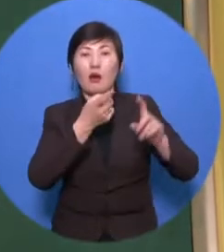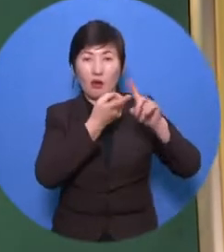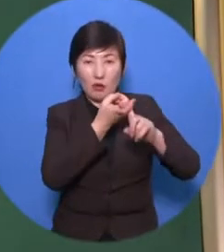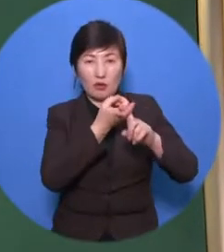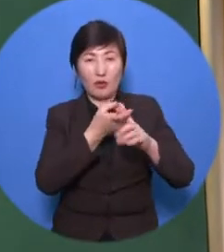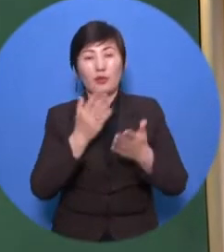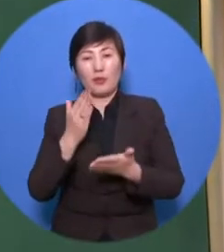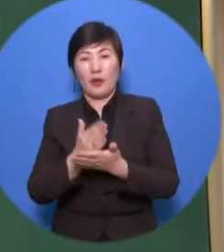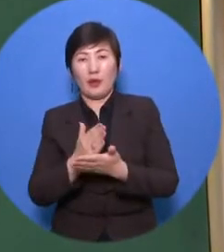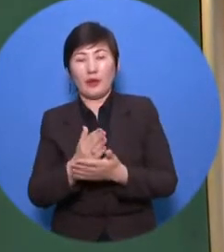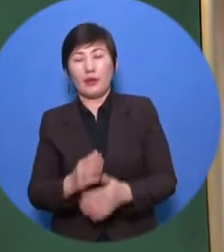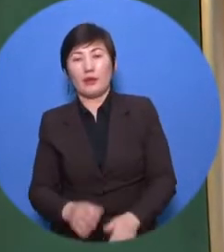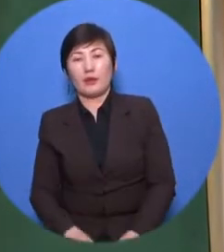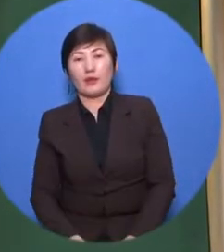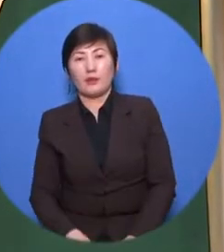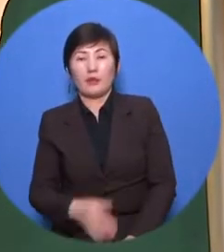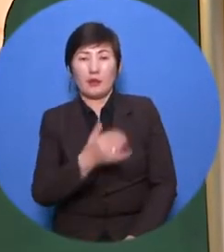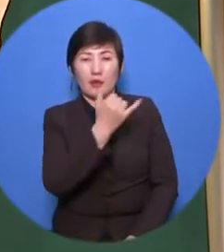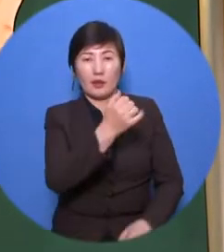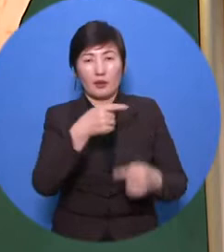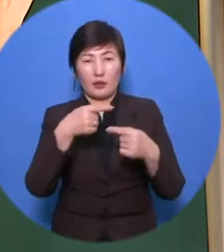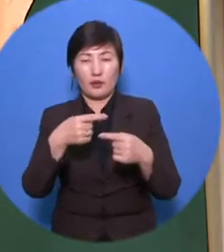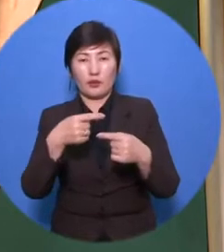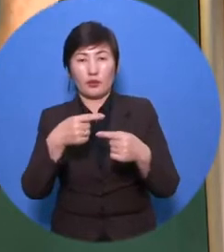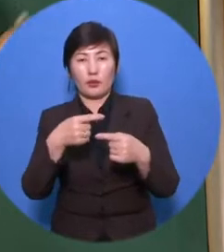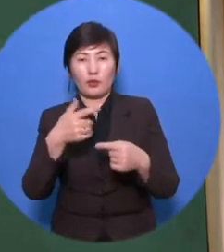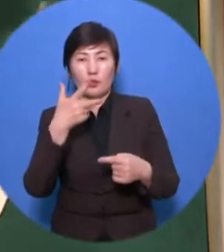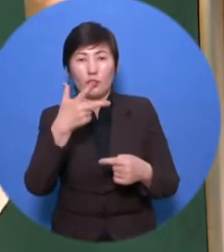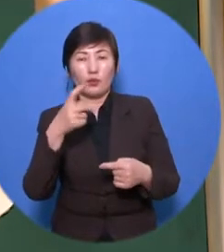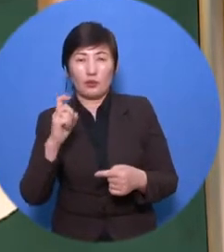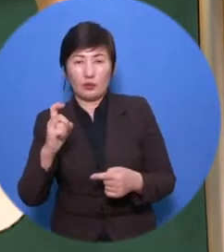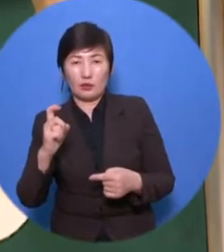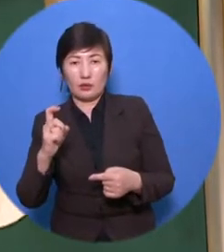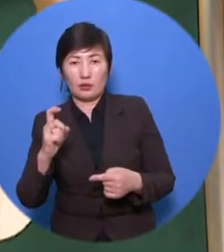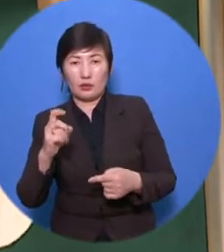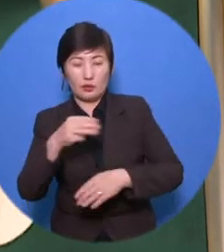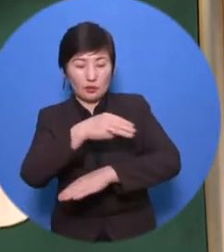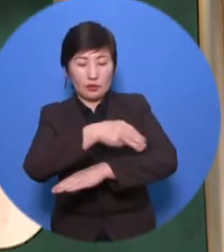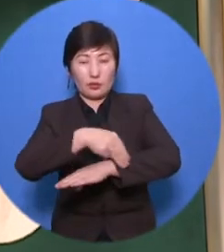болно. Мөн үндслэн y тэнцүү 3x гэсэн шулуун дээр